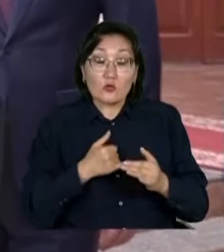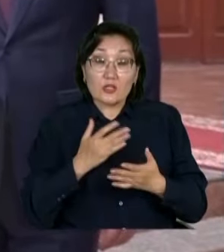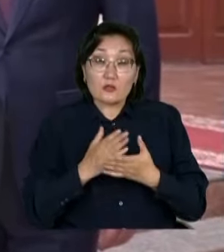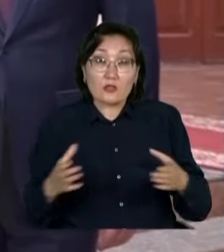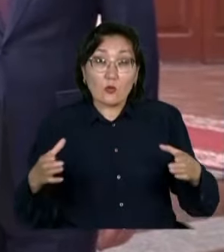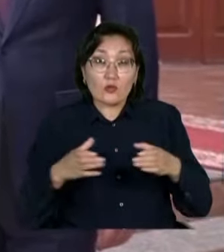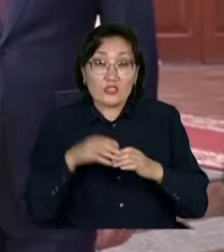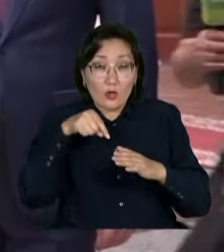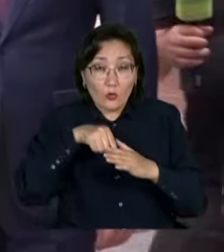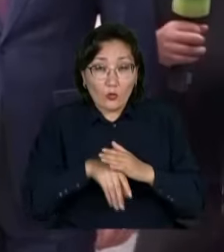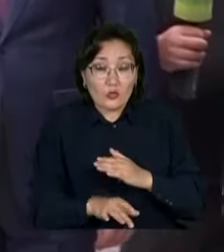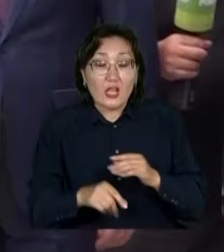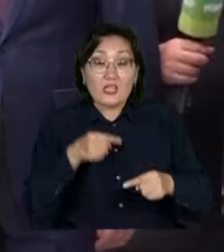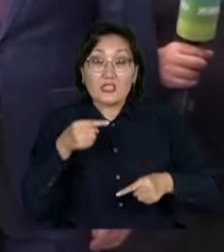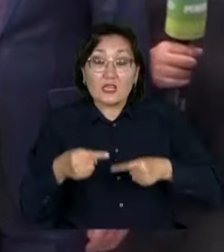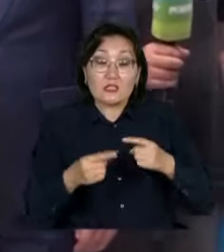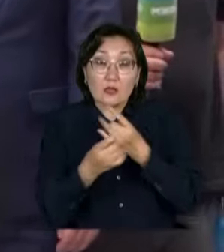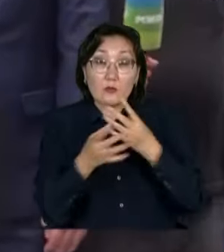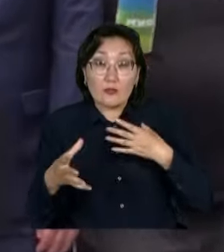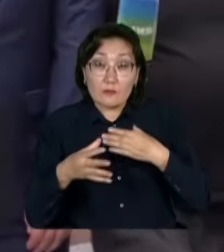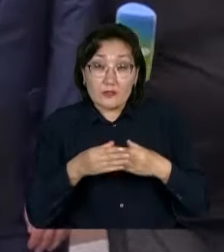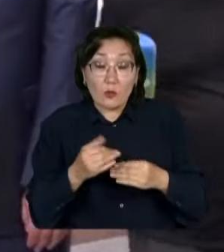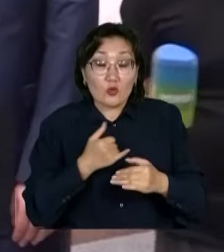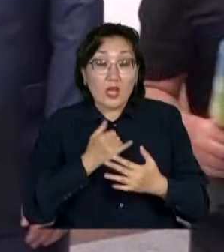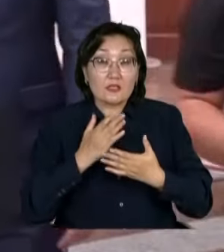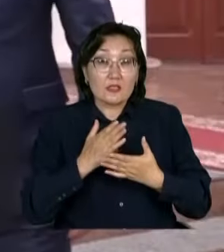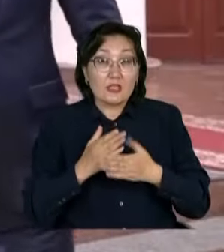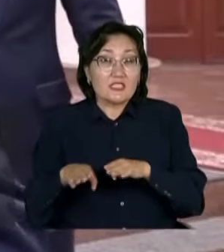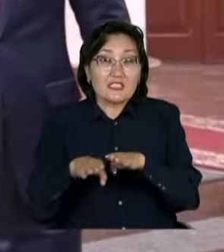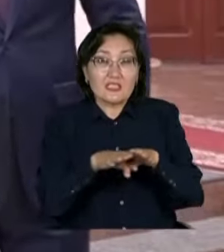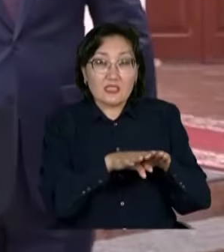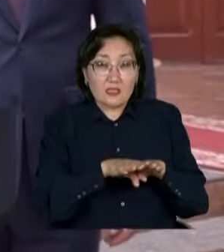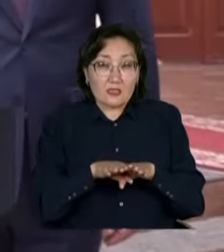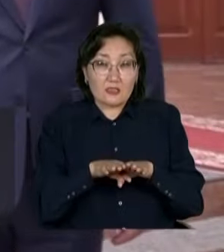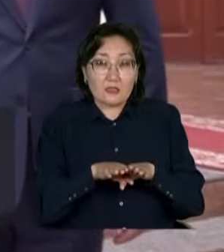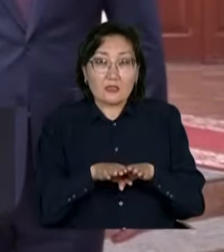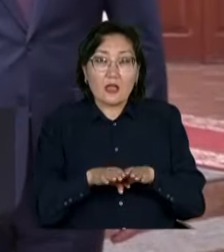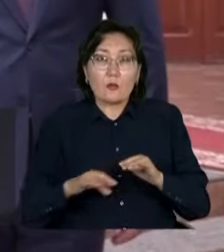общие корни, традиция, культура. Но вместе с тем есть у нас единое